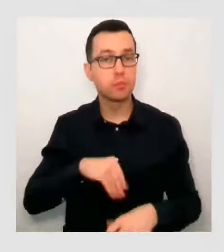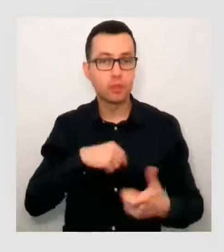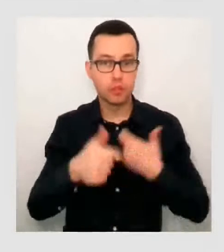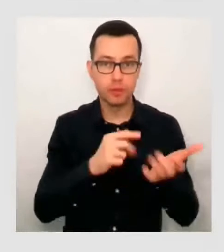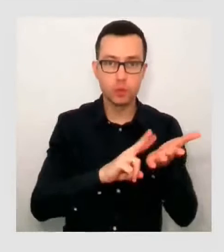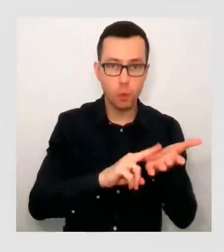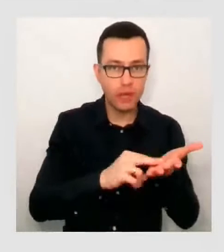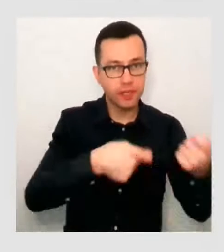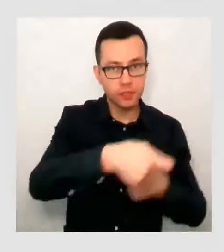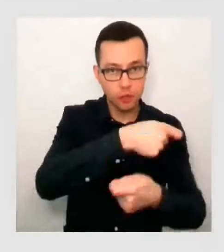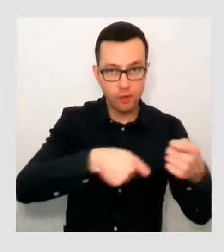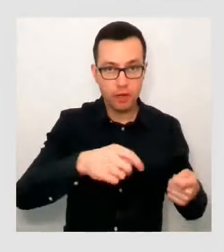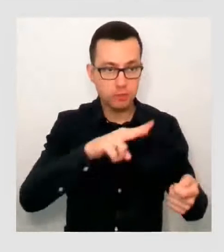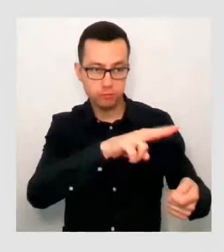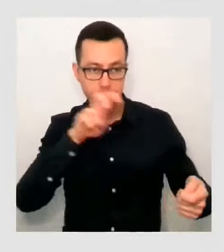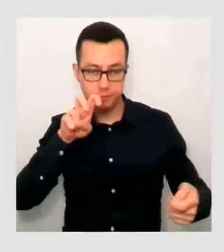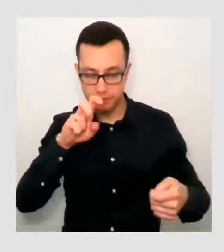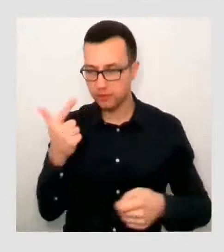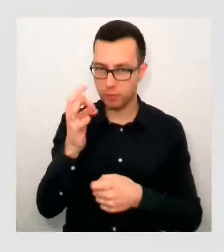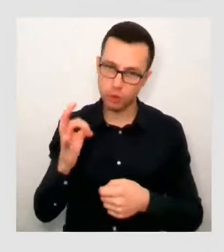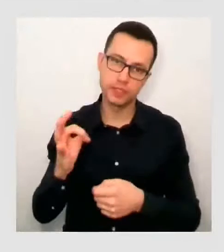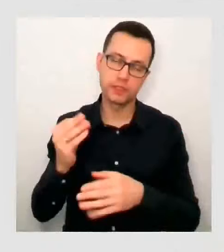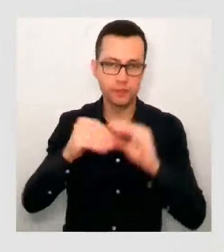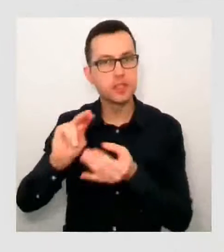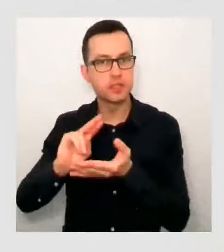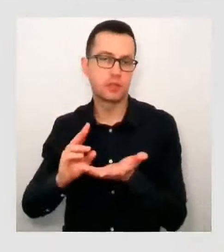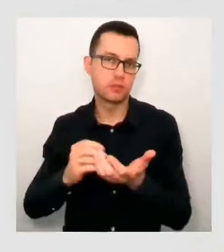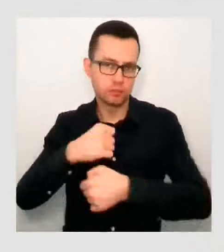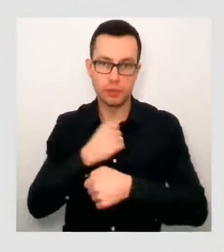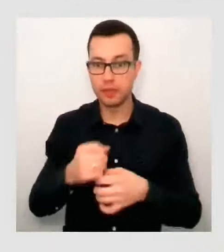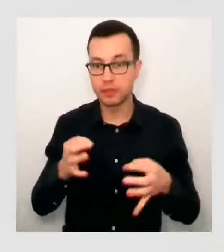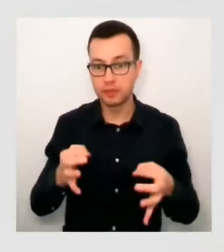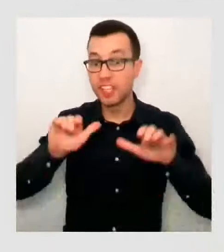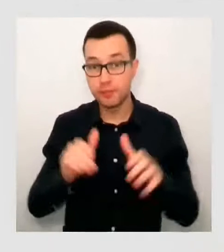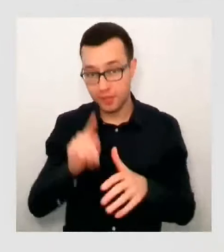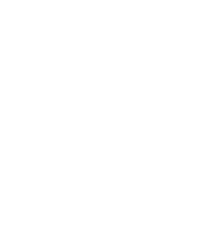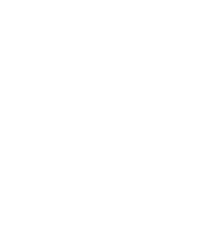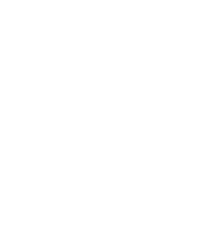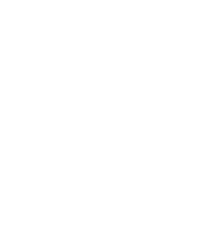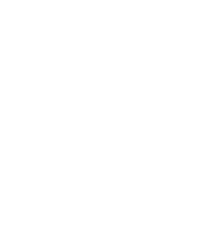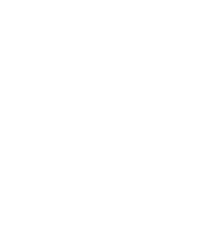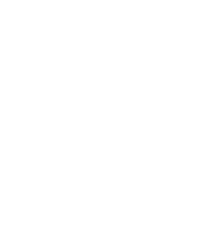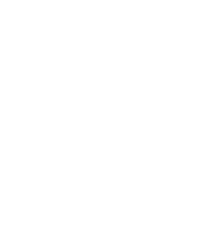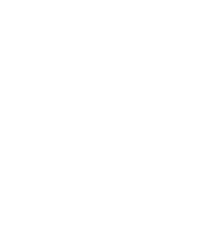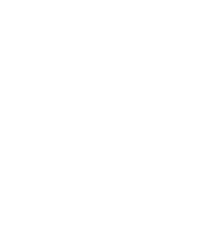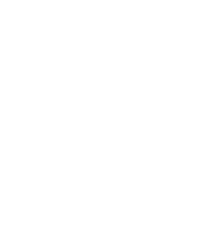ilość rencistów od 2 milionów do 750 około tysięcy i nie ma potrzeby.